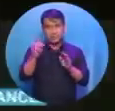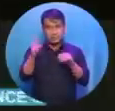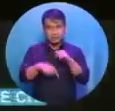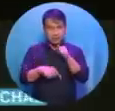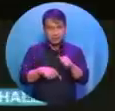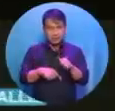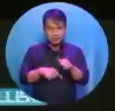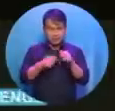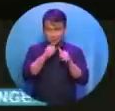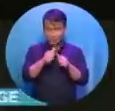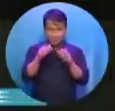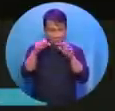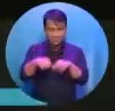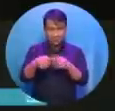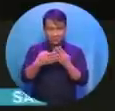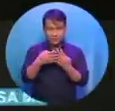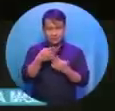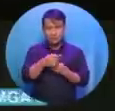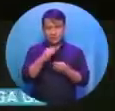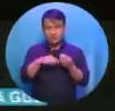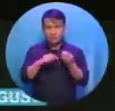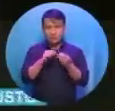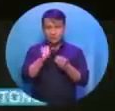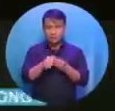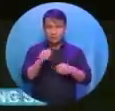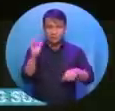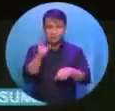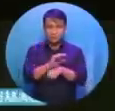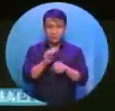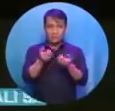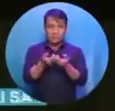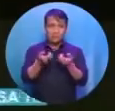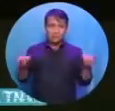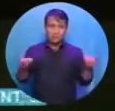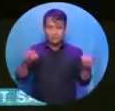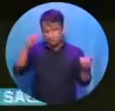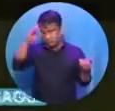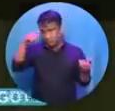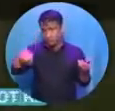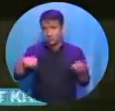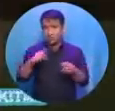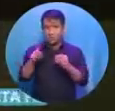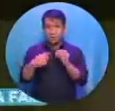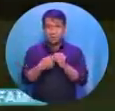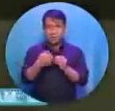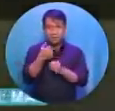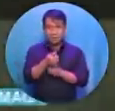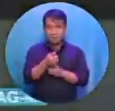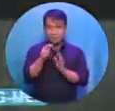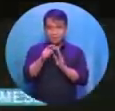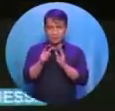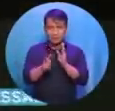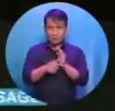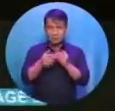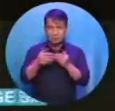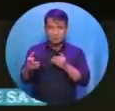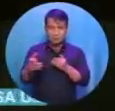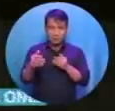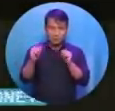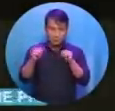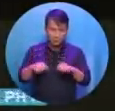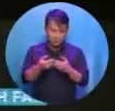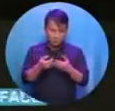hindi pagkakakulong. Ang parusa po dito ay sapitang iiwalay ka lang doon sa lalaki. So as a matter of legal advice, baka gusto niyo maging witness